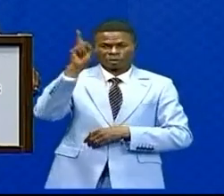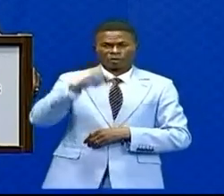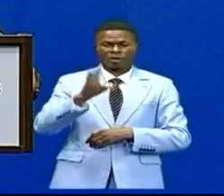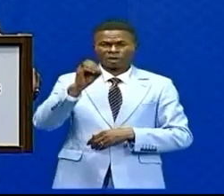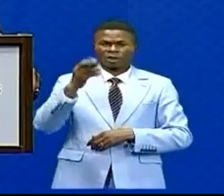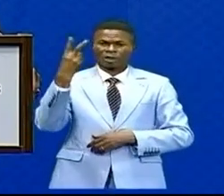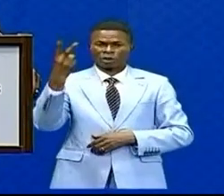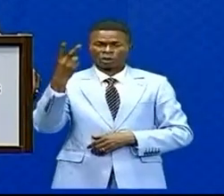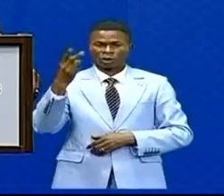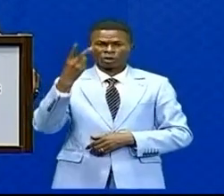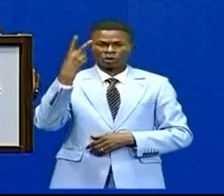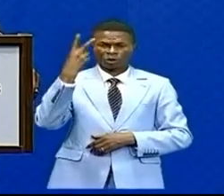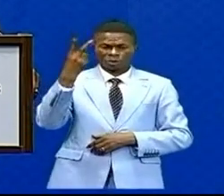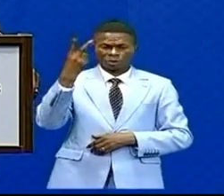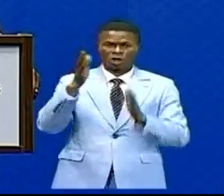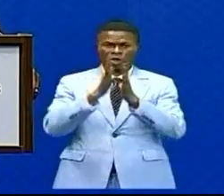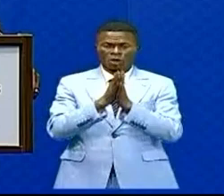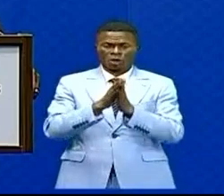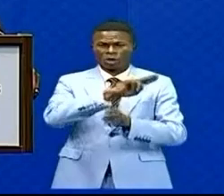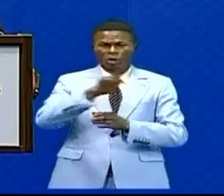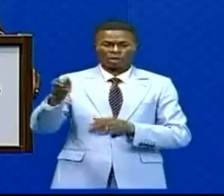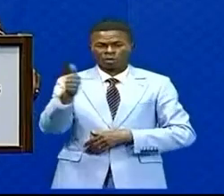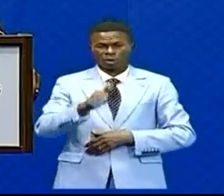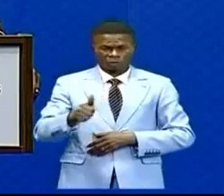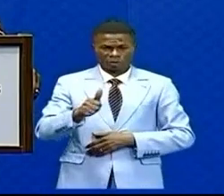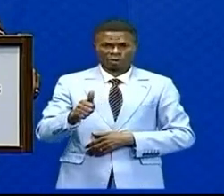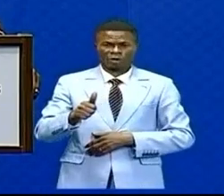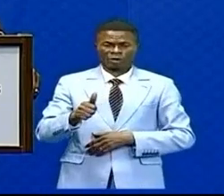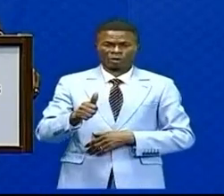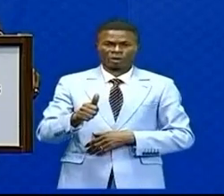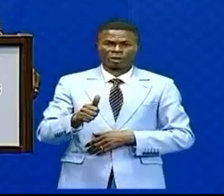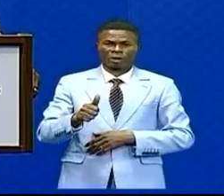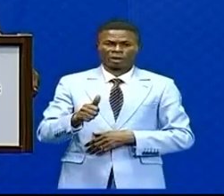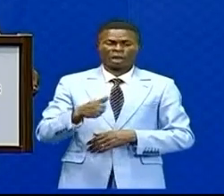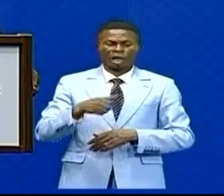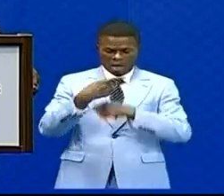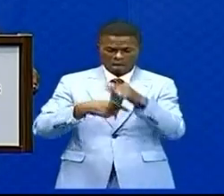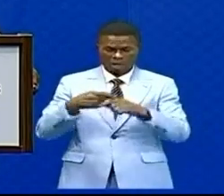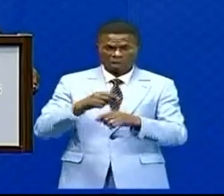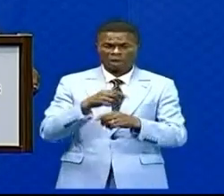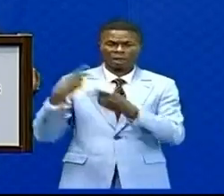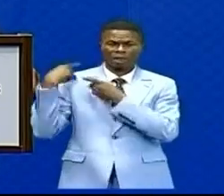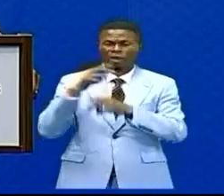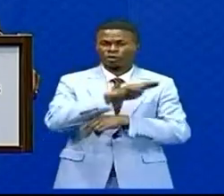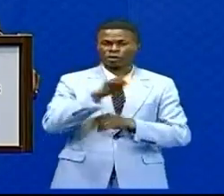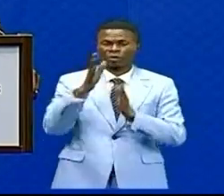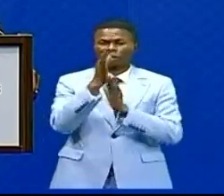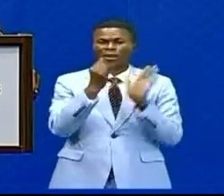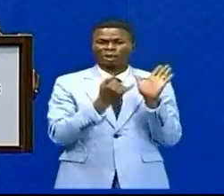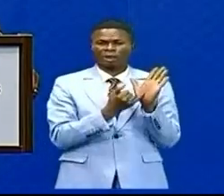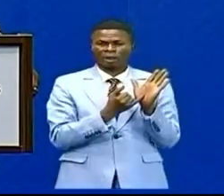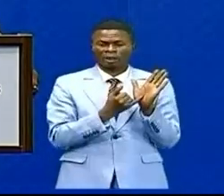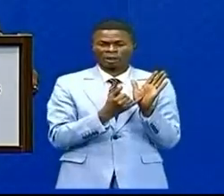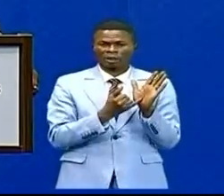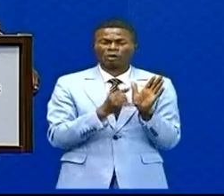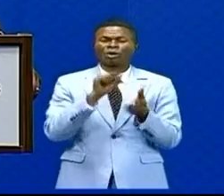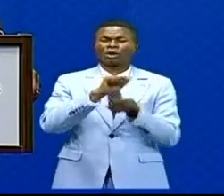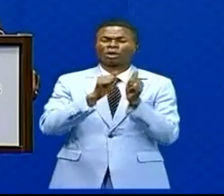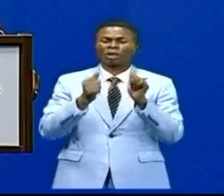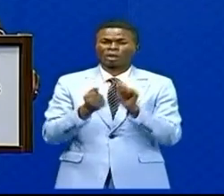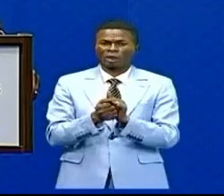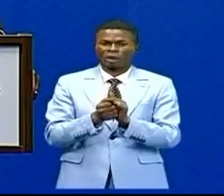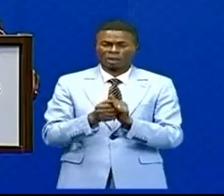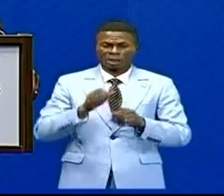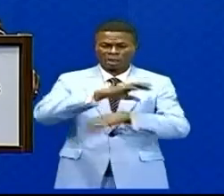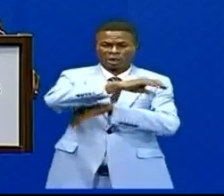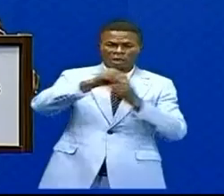21-02 du 2 octobre 2021, avait entamé depuis 2016 l'implémentation d'un